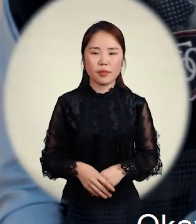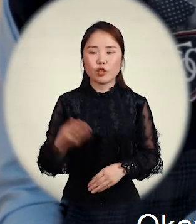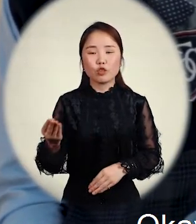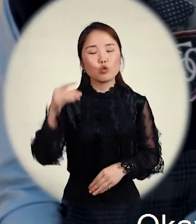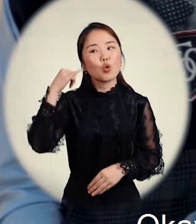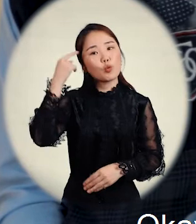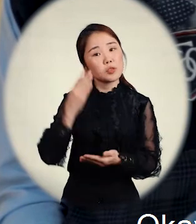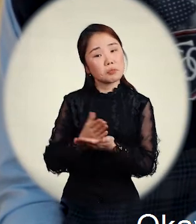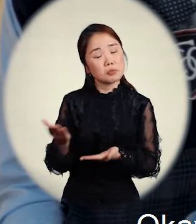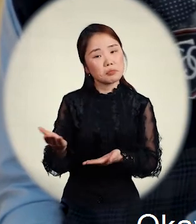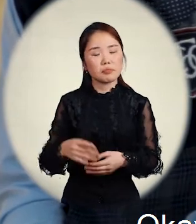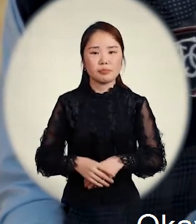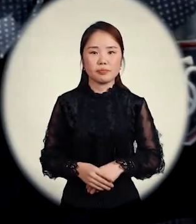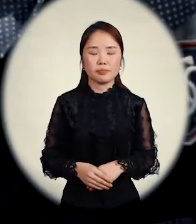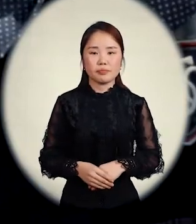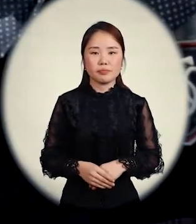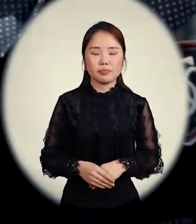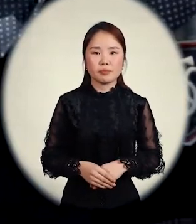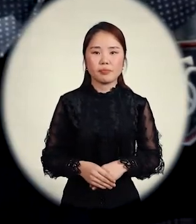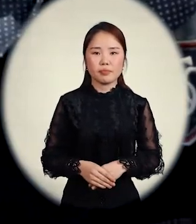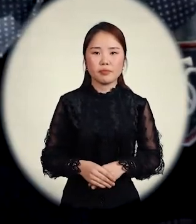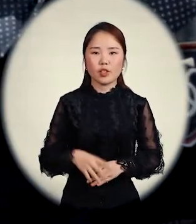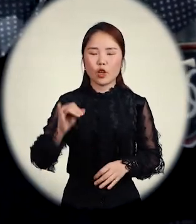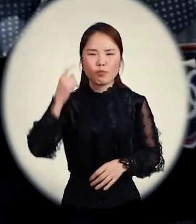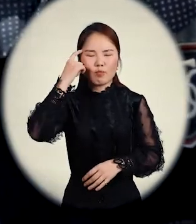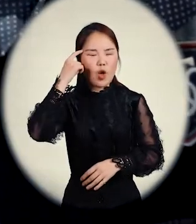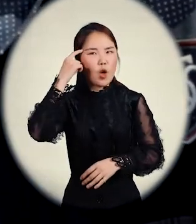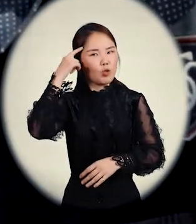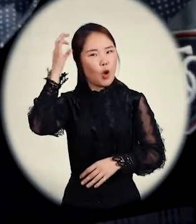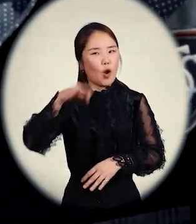маань юу гэж хэлв? Тэр хүмүүсд юм ажиж ирэхгүй лээ.